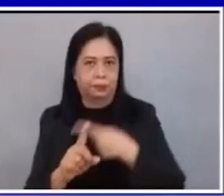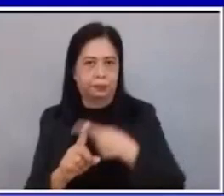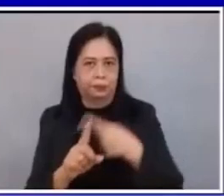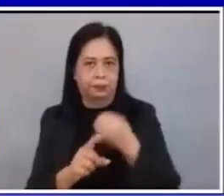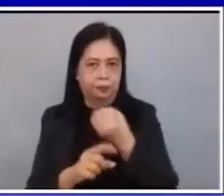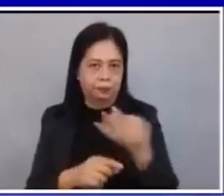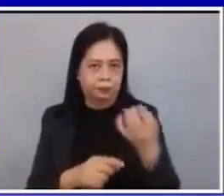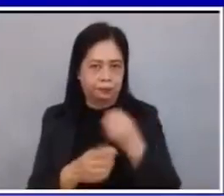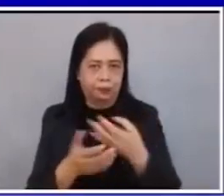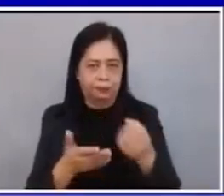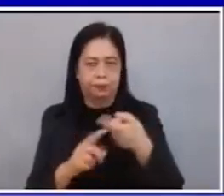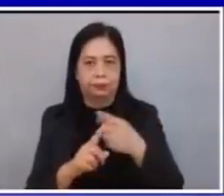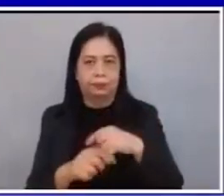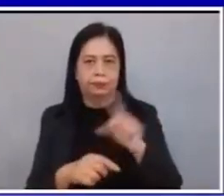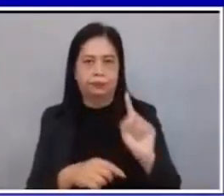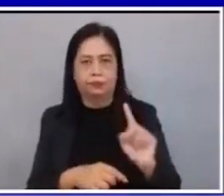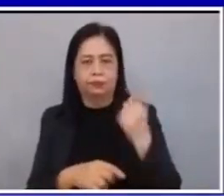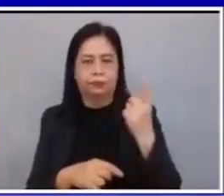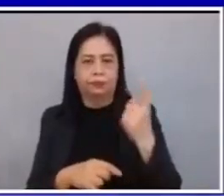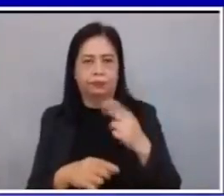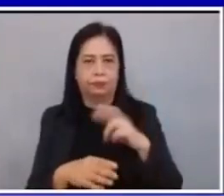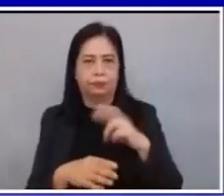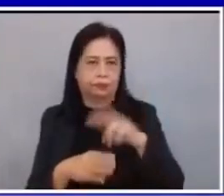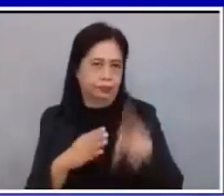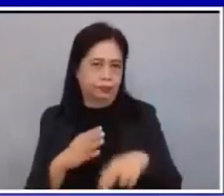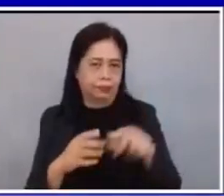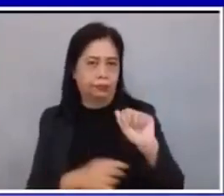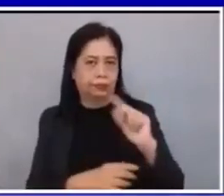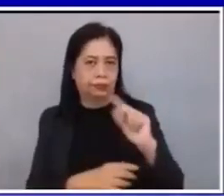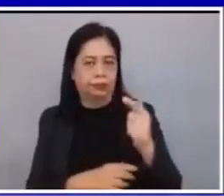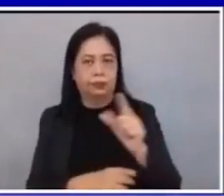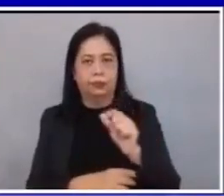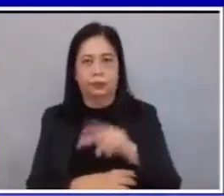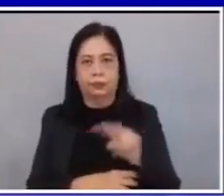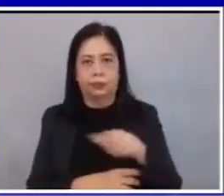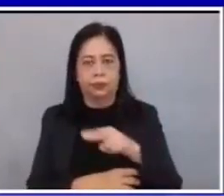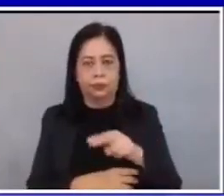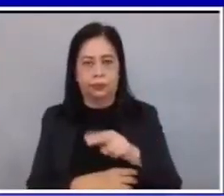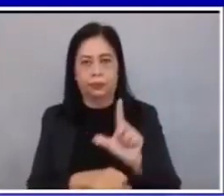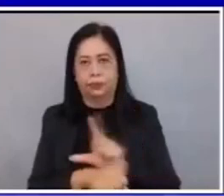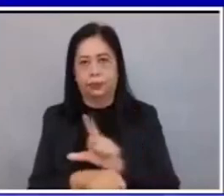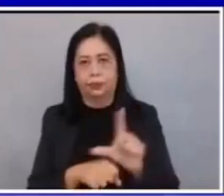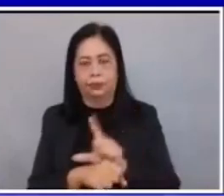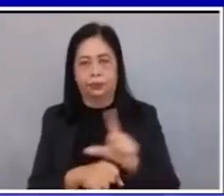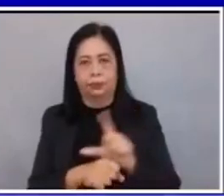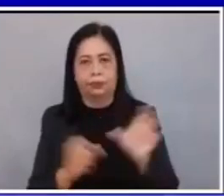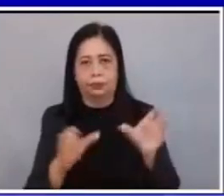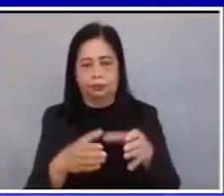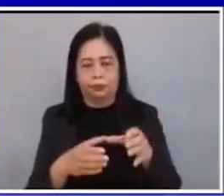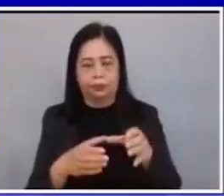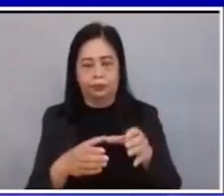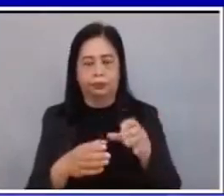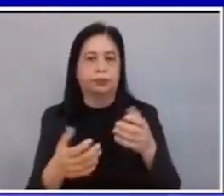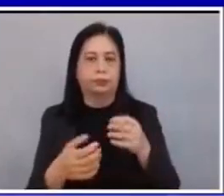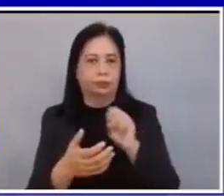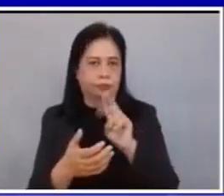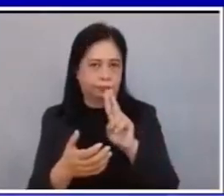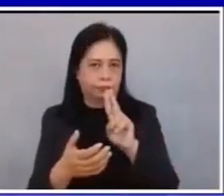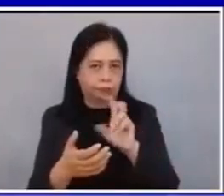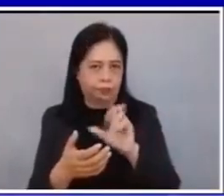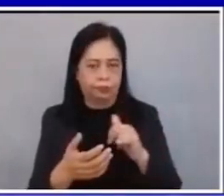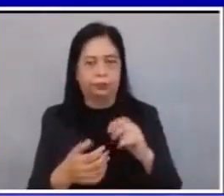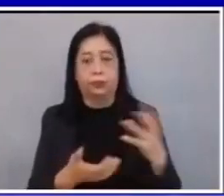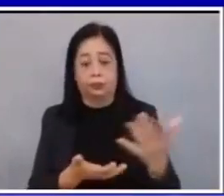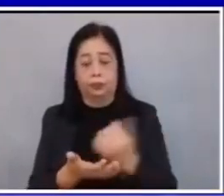base sa paunang resulta ng Agosto 2022 Labor Force Survey. Ang pagkalap ng datos para